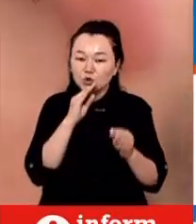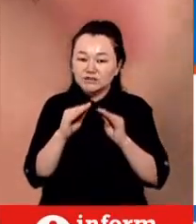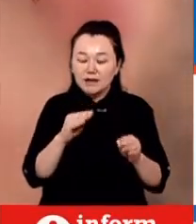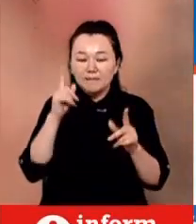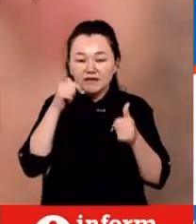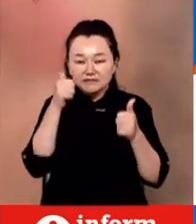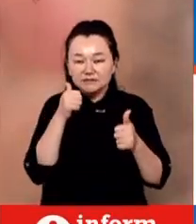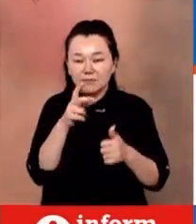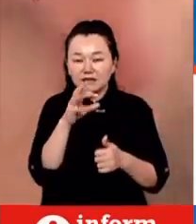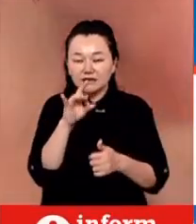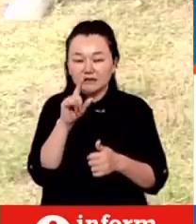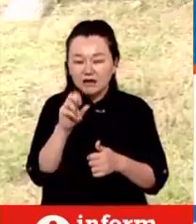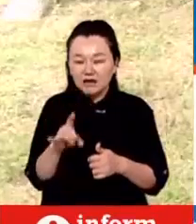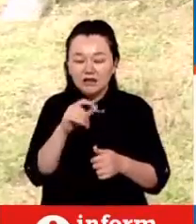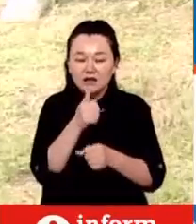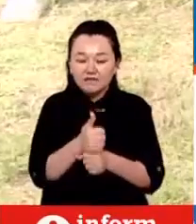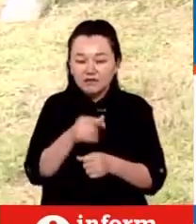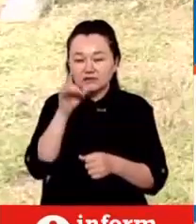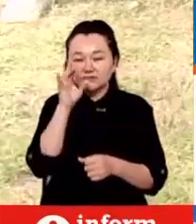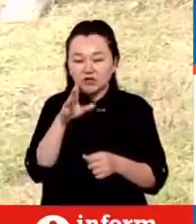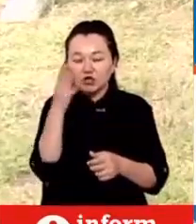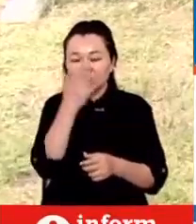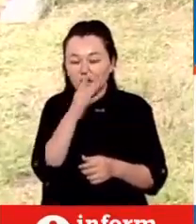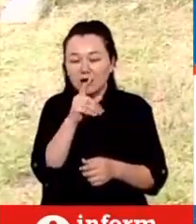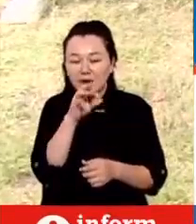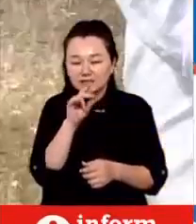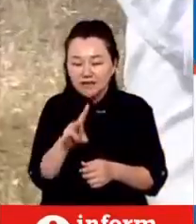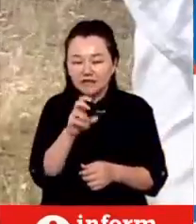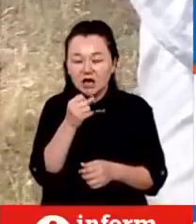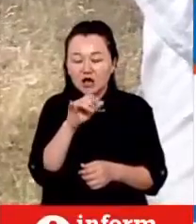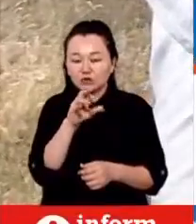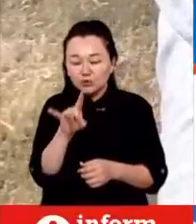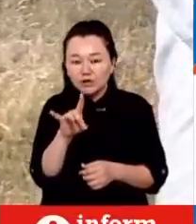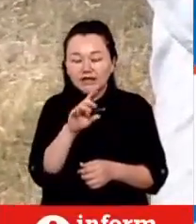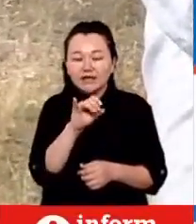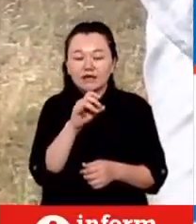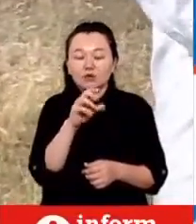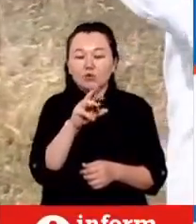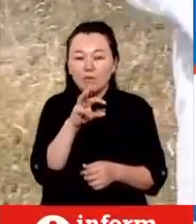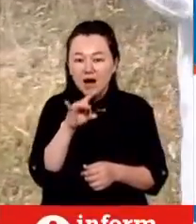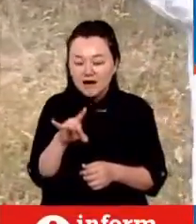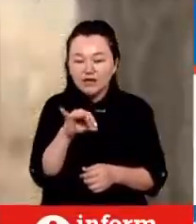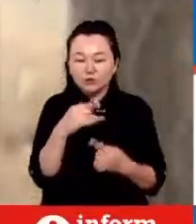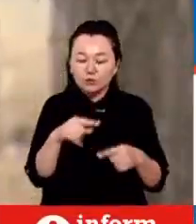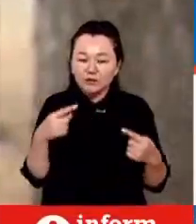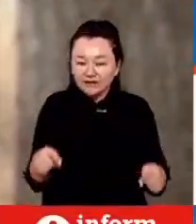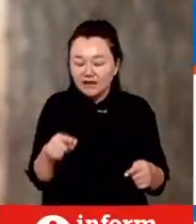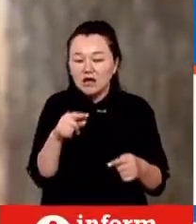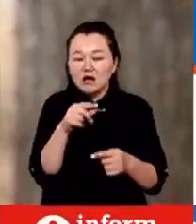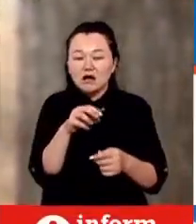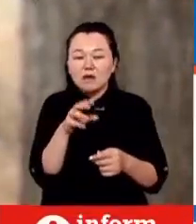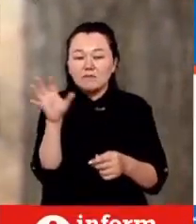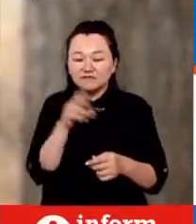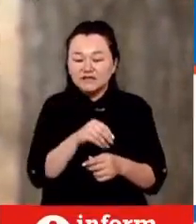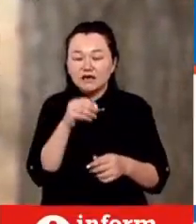бельгиз из баттерлар в главных ролях звезды отечественного кино Рамазана монтай Айнур лясова Кумар Лукманов и другие перед съемками все